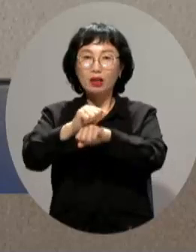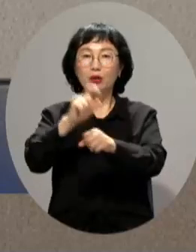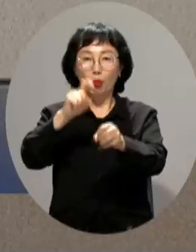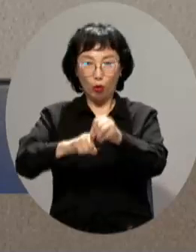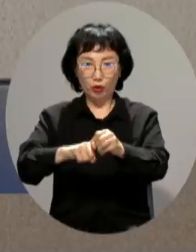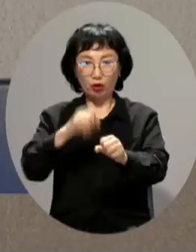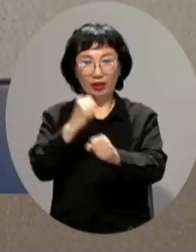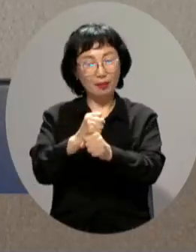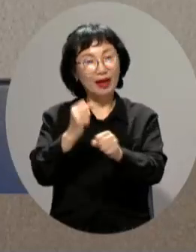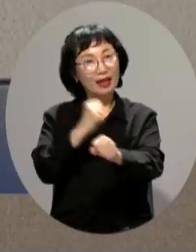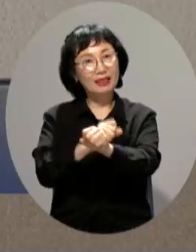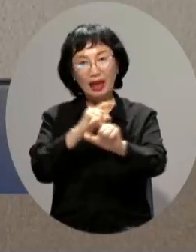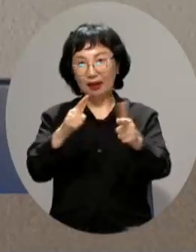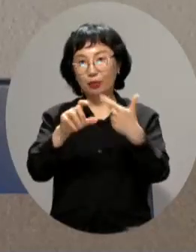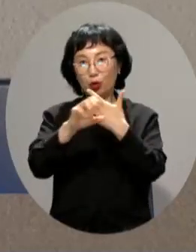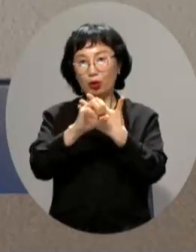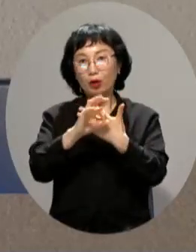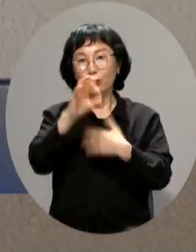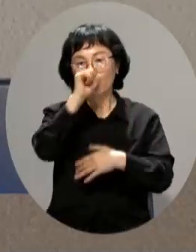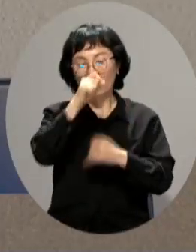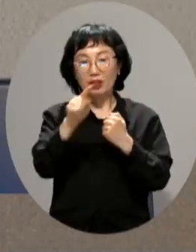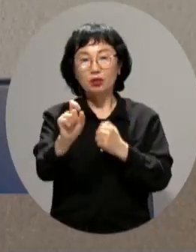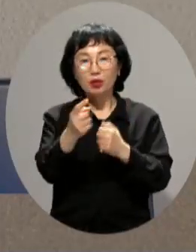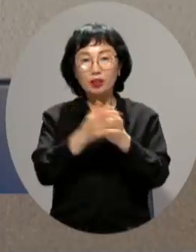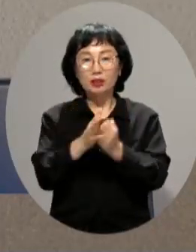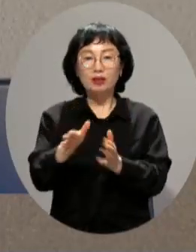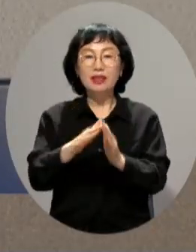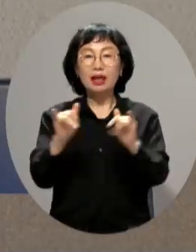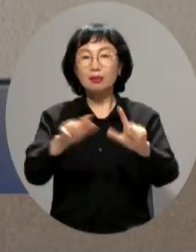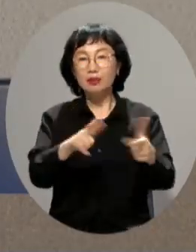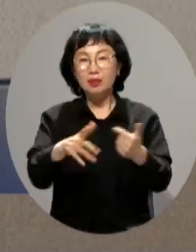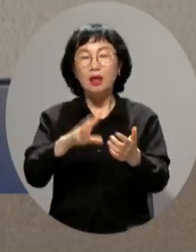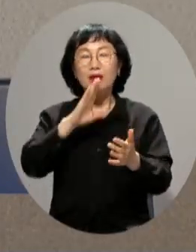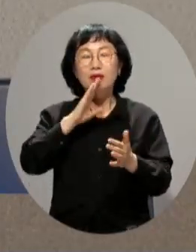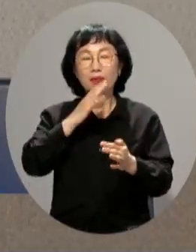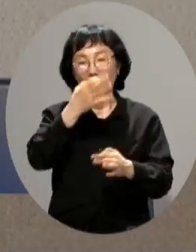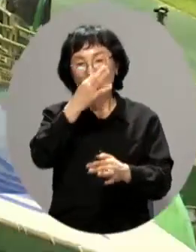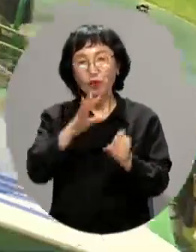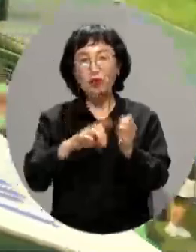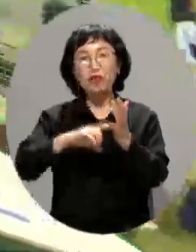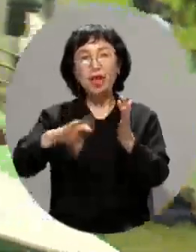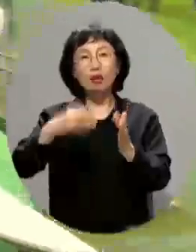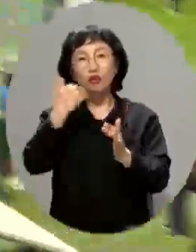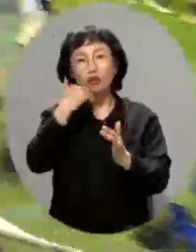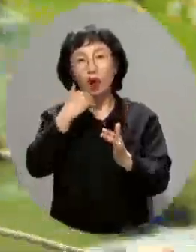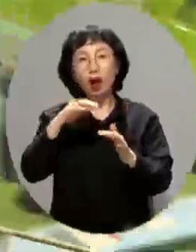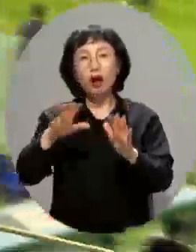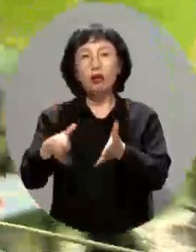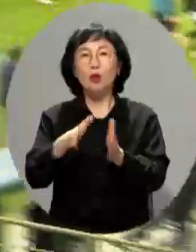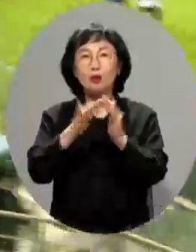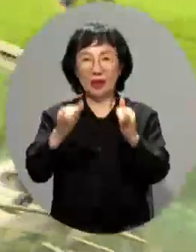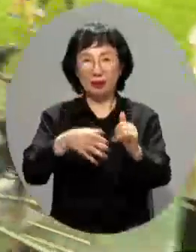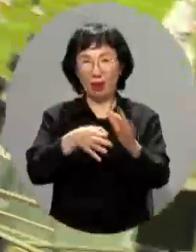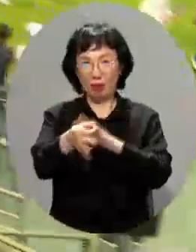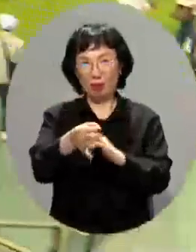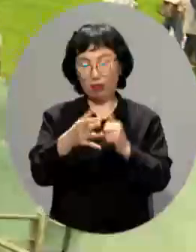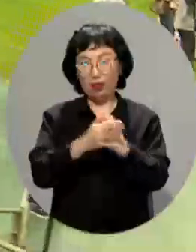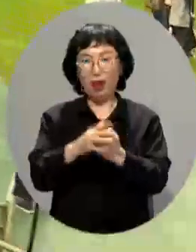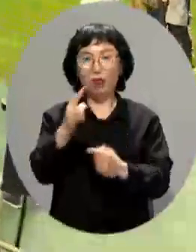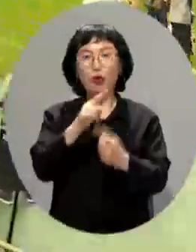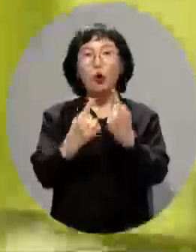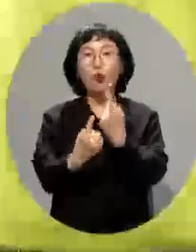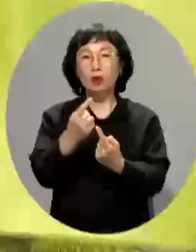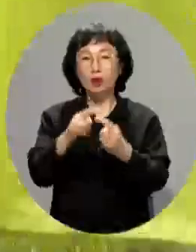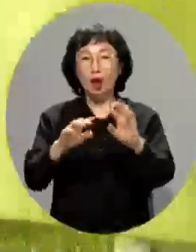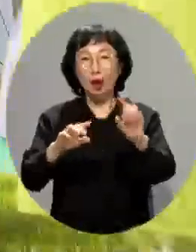그걸로 인해서 도민들은 힘들어하고 있다. 그만한 세금을 다 도민들이 낸 거거든요. 무엇보다 대규모 예산이